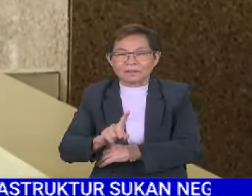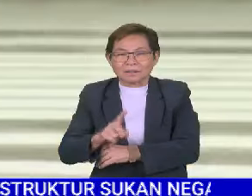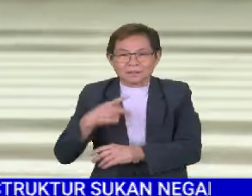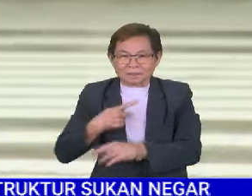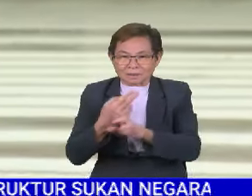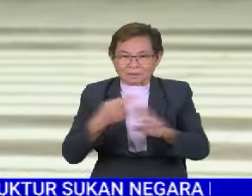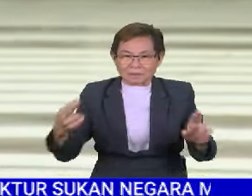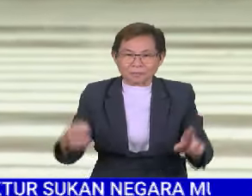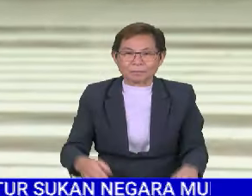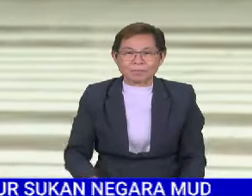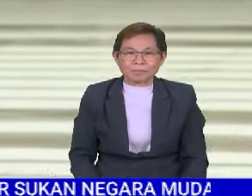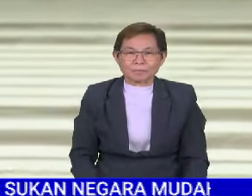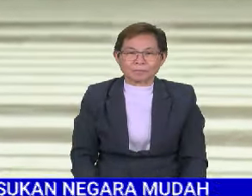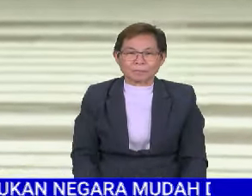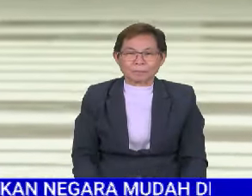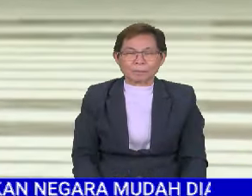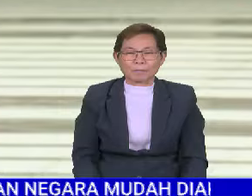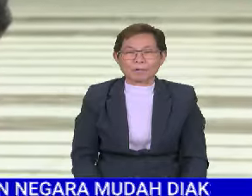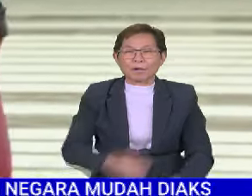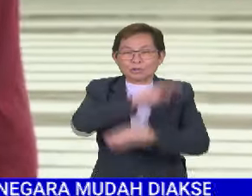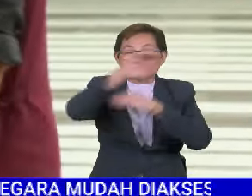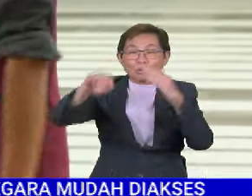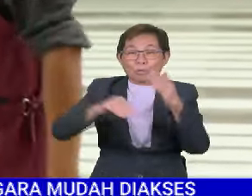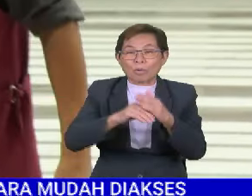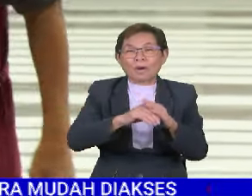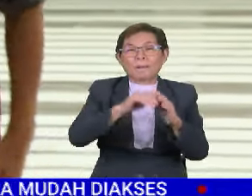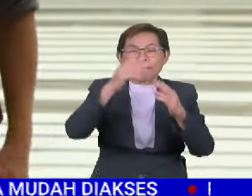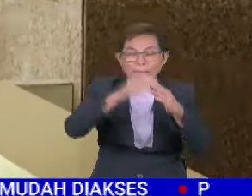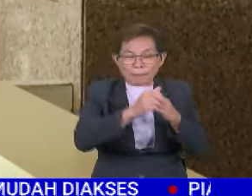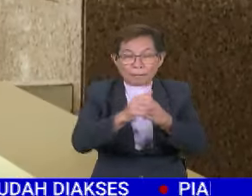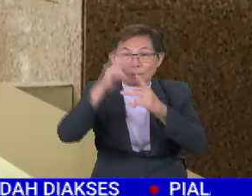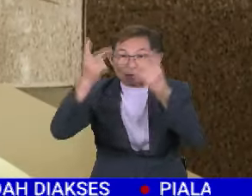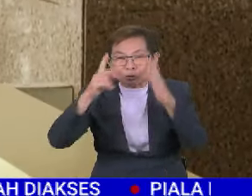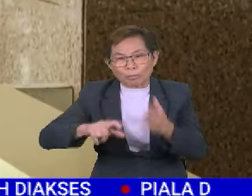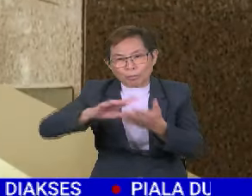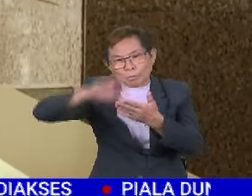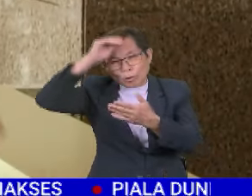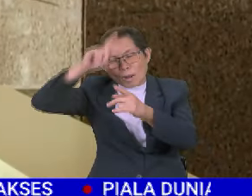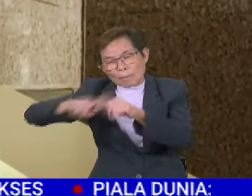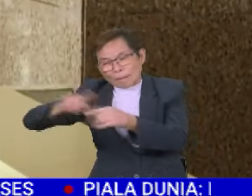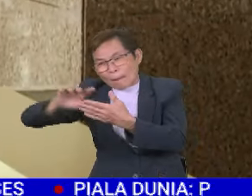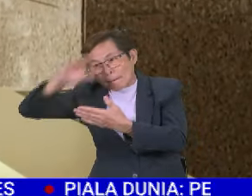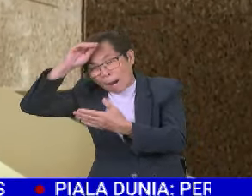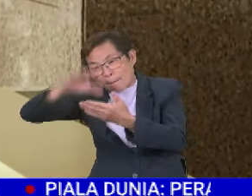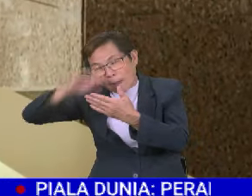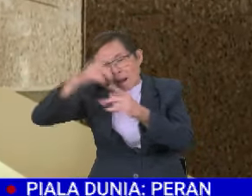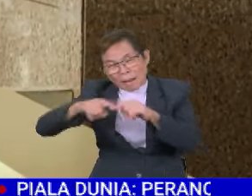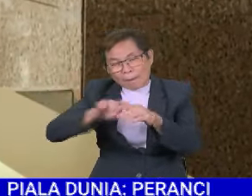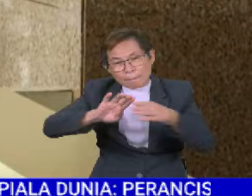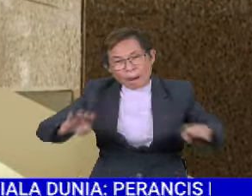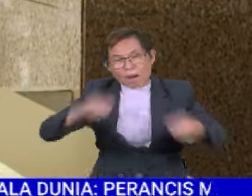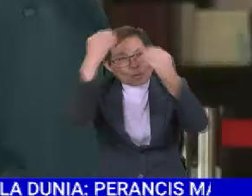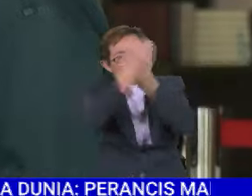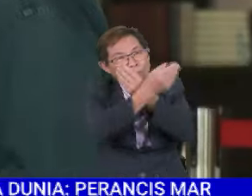kekangan komunikasi. Oleh sebab itu, para pemandu pelancong perlu menguasai pelbagai bahasa agar informasi yang